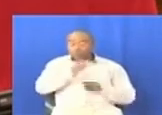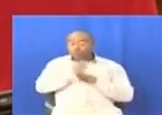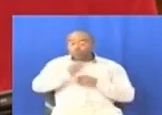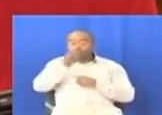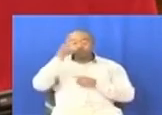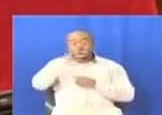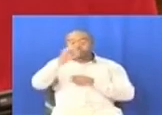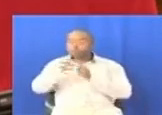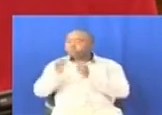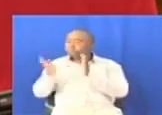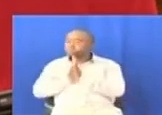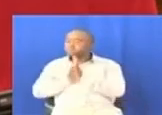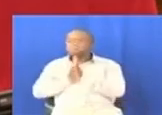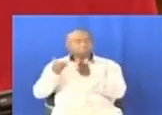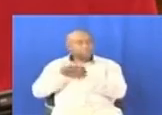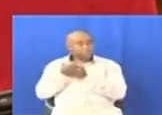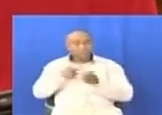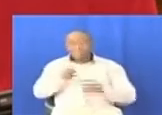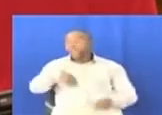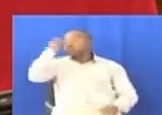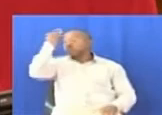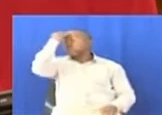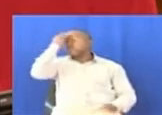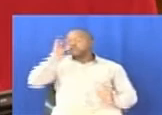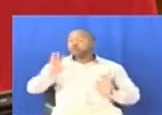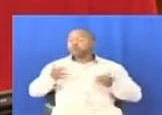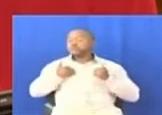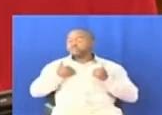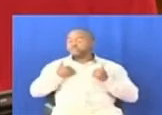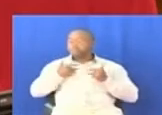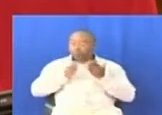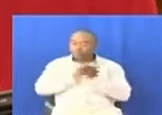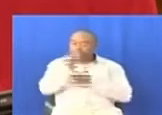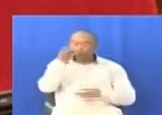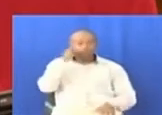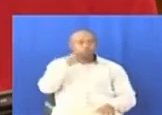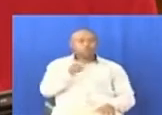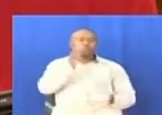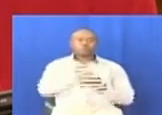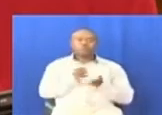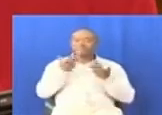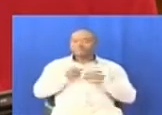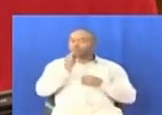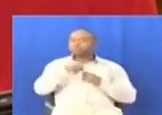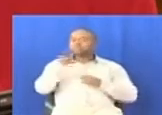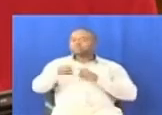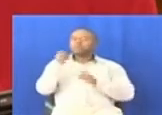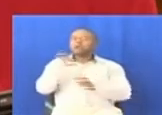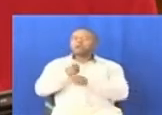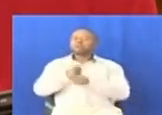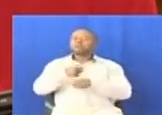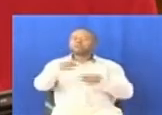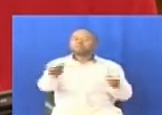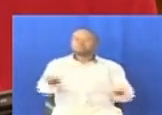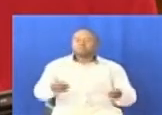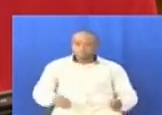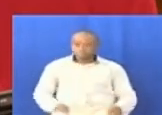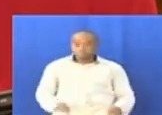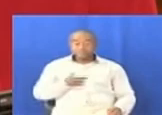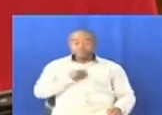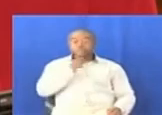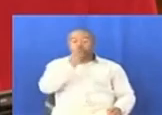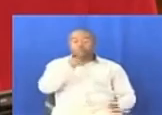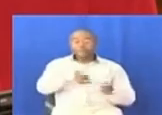Amesema jifunze kuishi na corona. Na kweli sasa hivi tunachapa kazi. Mheshimiwa Rais, unatuona tuko